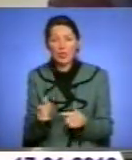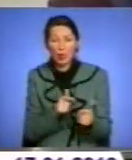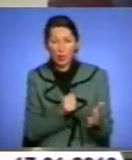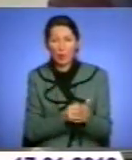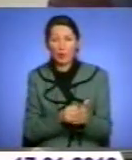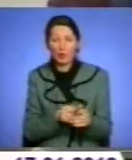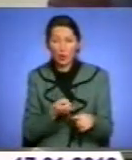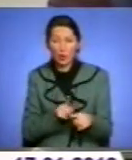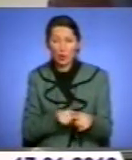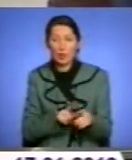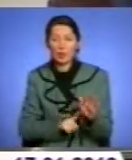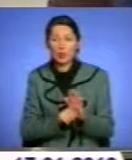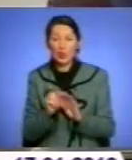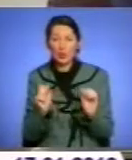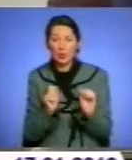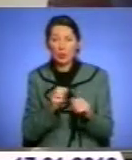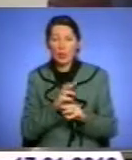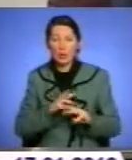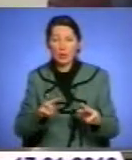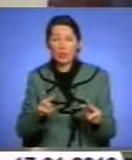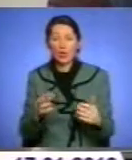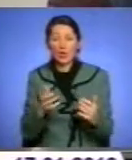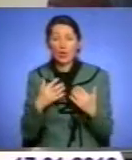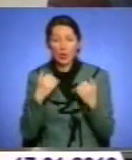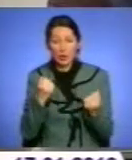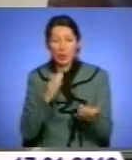таке завдання Міністерства охорони здоров'я ставив.